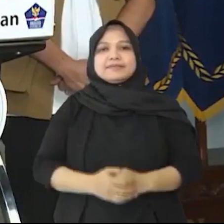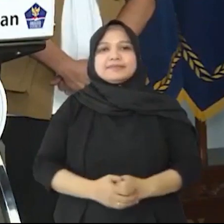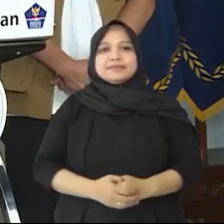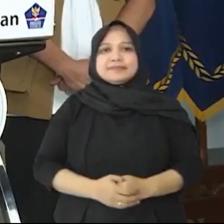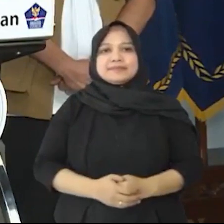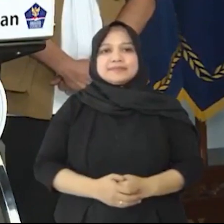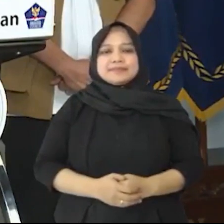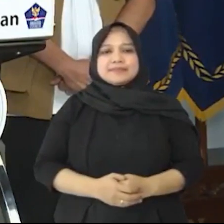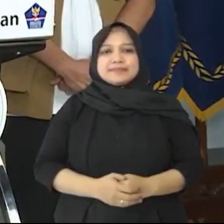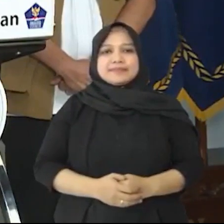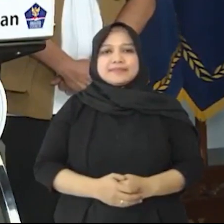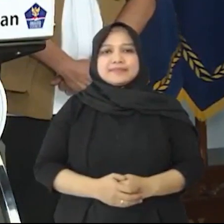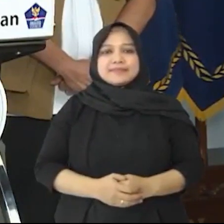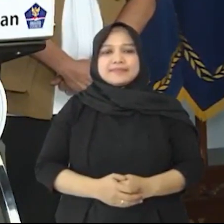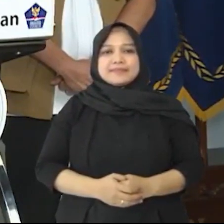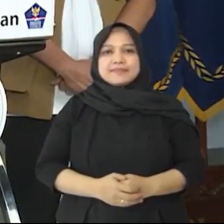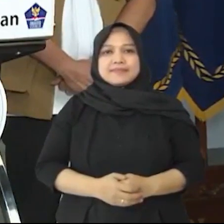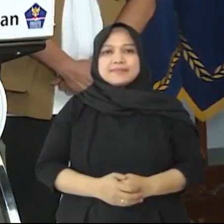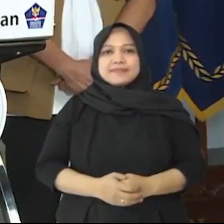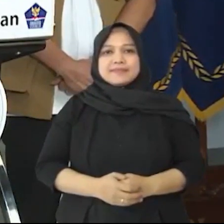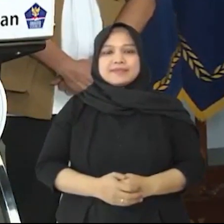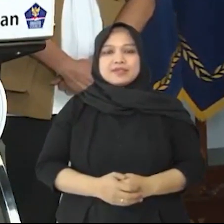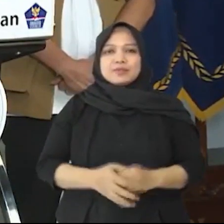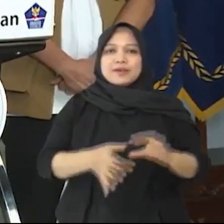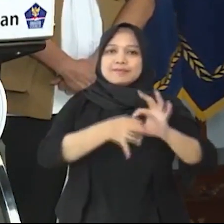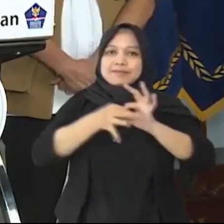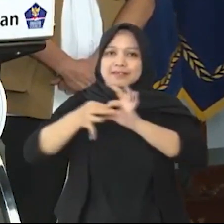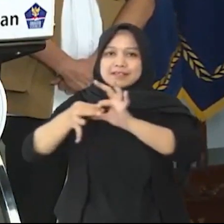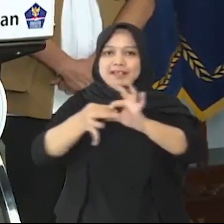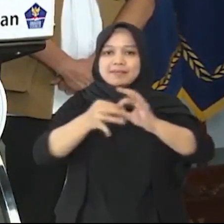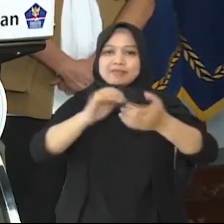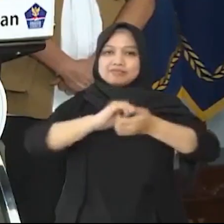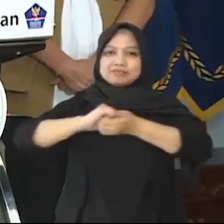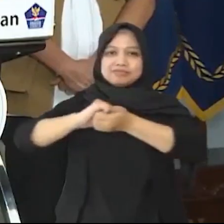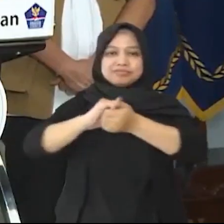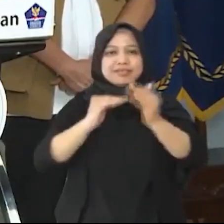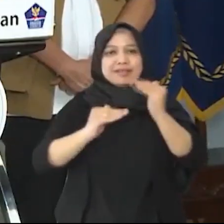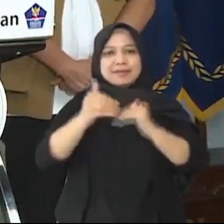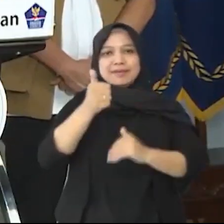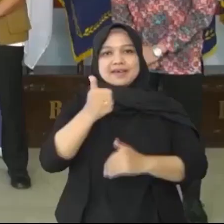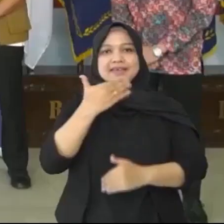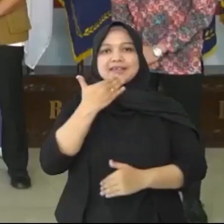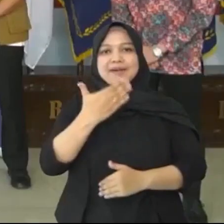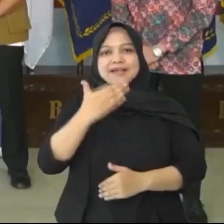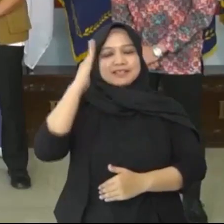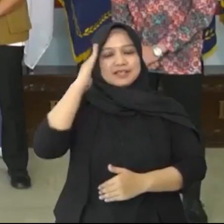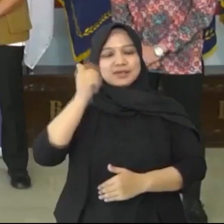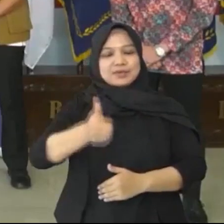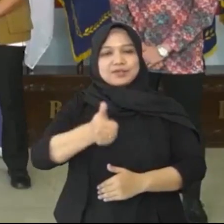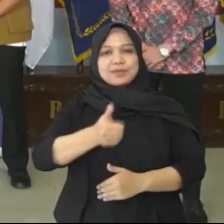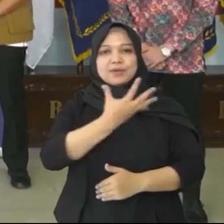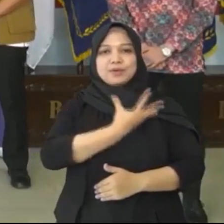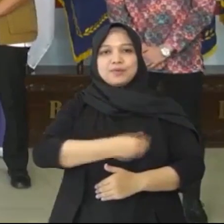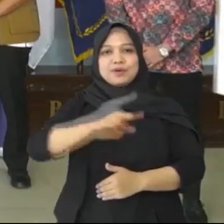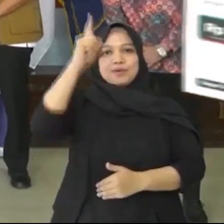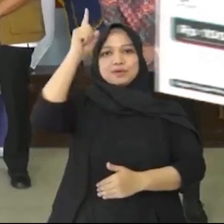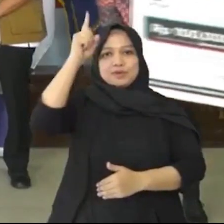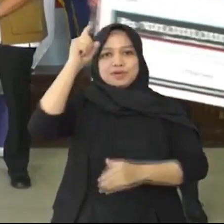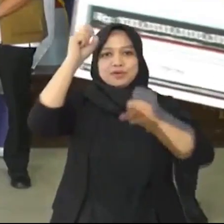ya sama dan persatuan diantara kita terima kasih wassalamualaikum warahmatullahi wabarakatuh